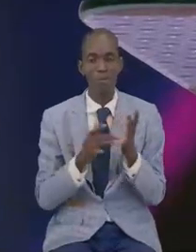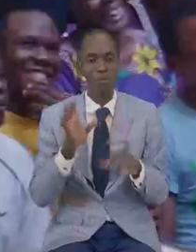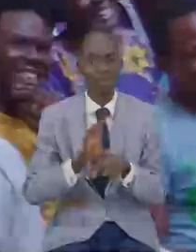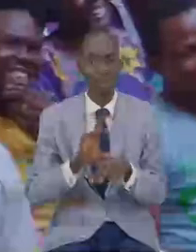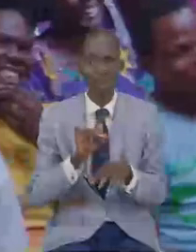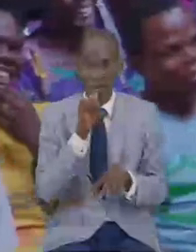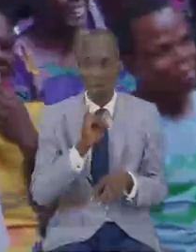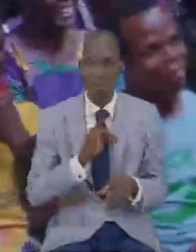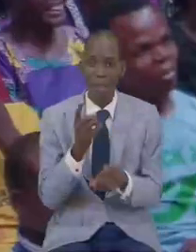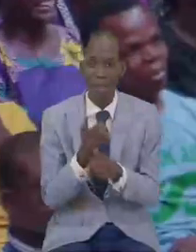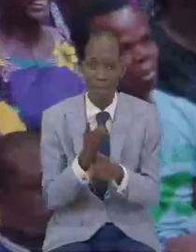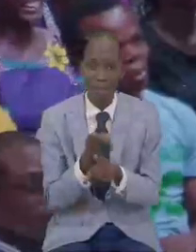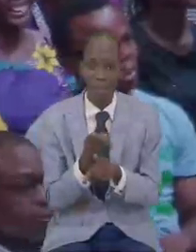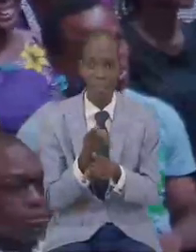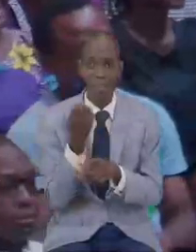suis. Donc,